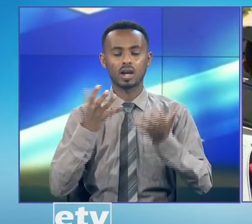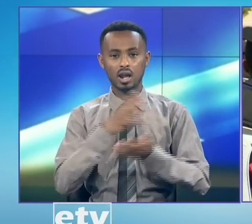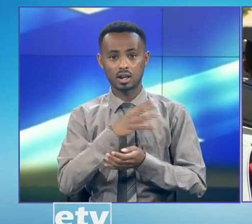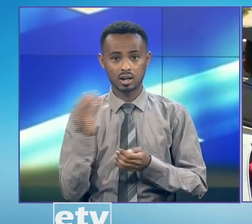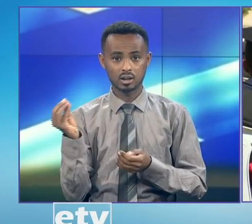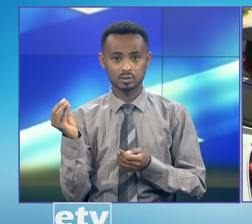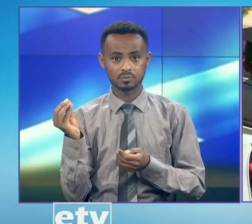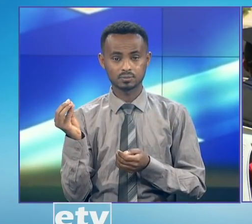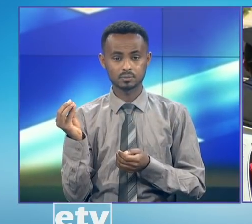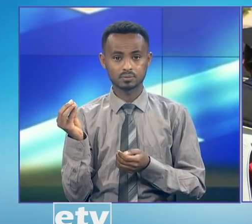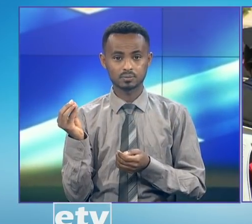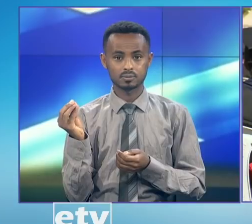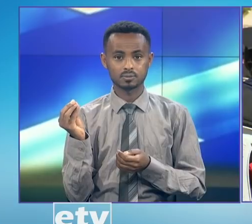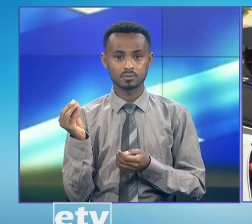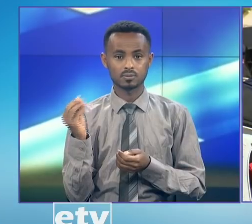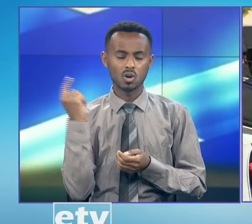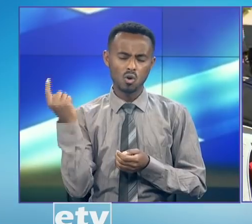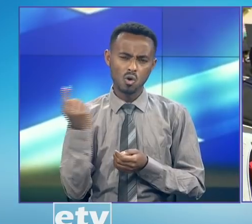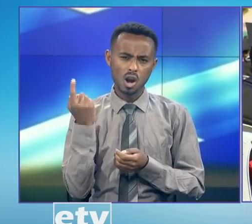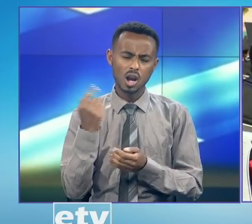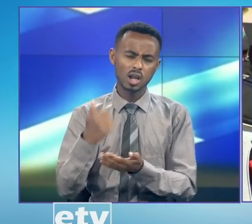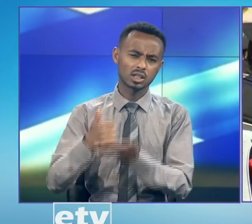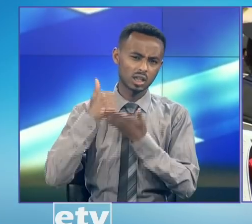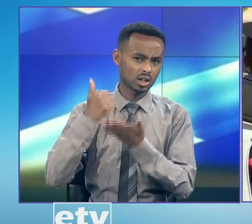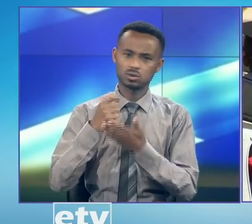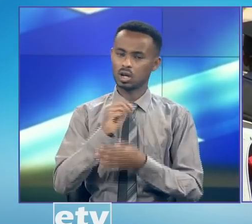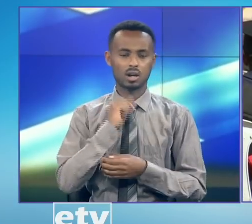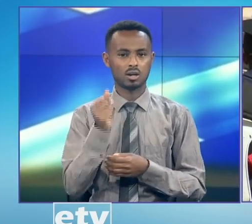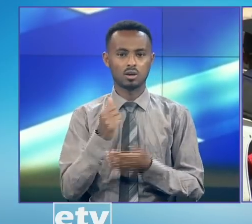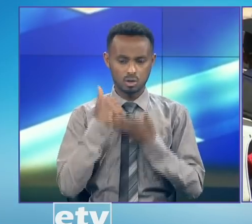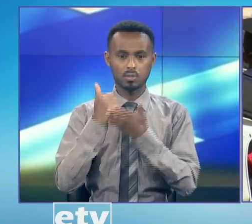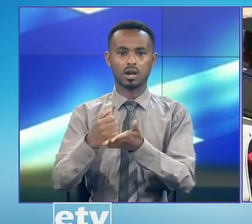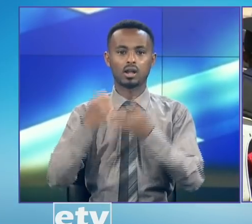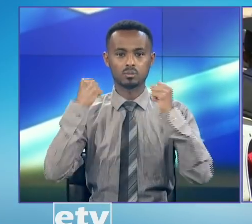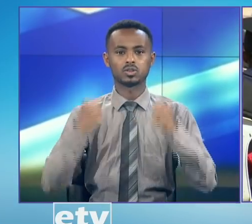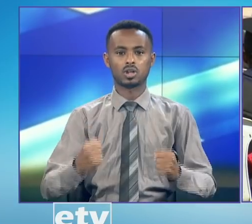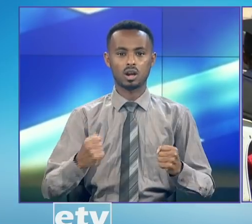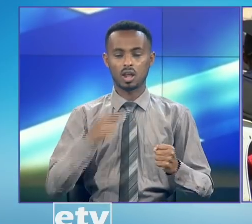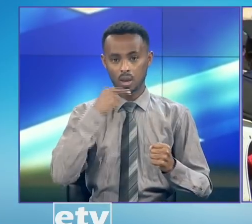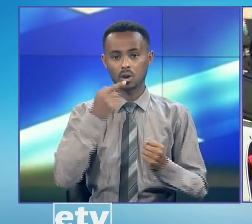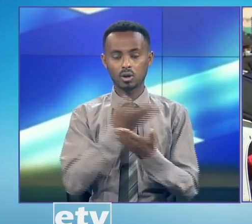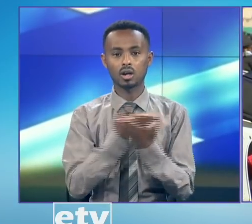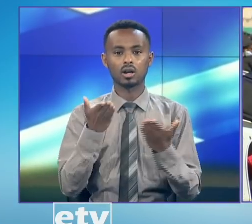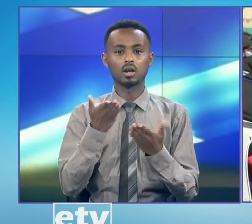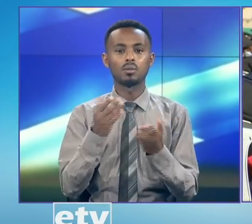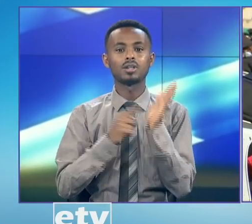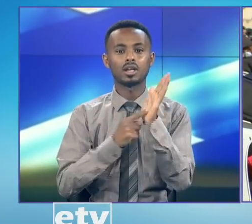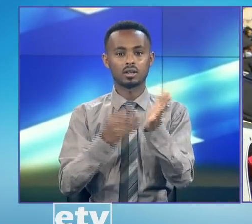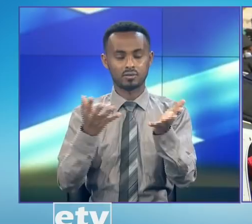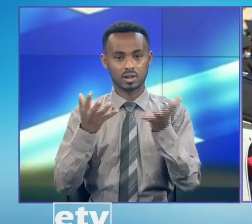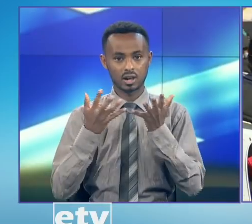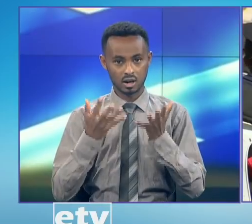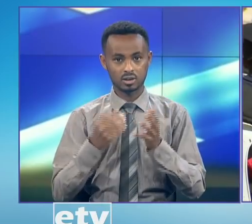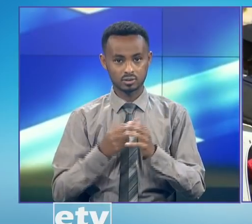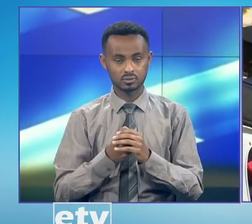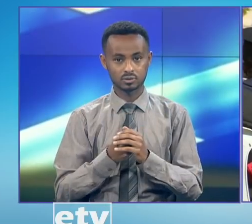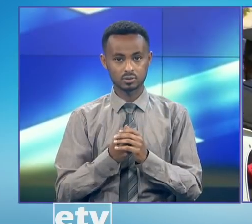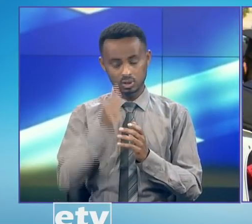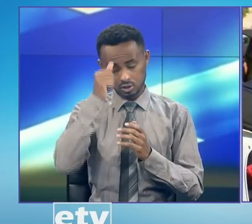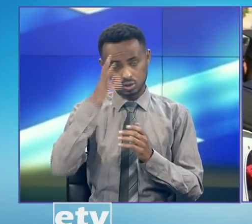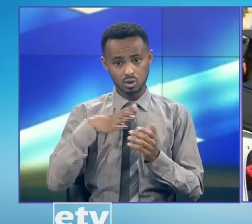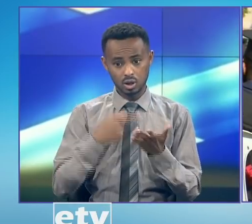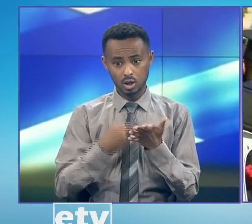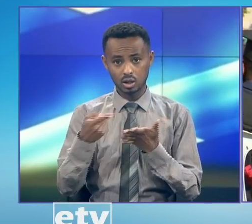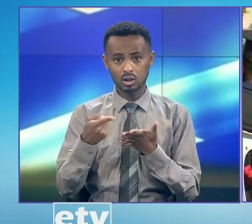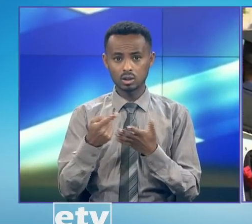እንፈልጋለንና ሁሌ ተረጆች አይደለንም መርዳትም እንችላለን የሚለውን ነገር ማሳየት እንፈልጋለን። ሶ